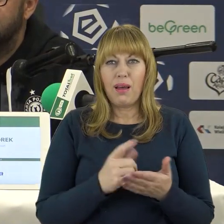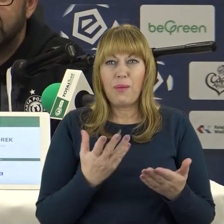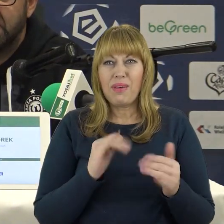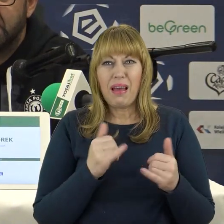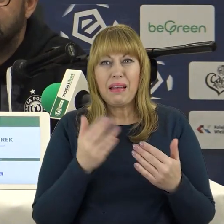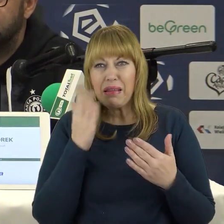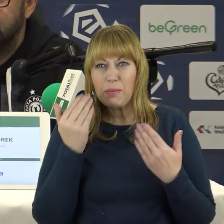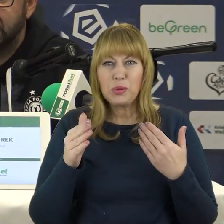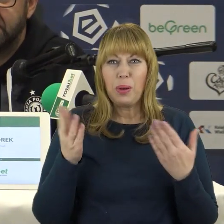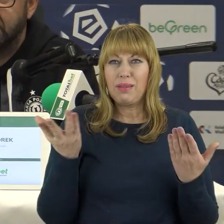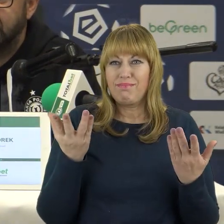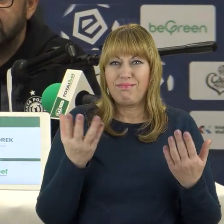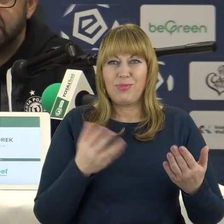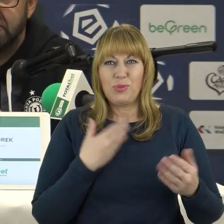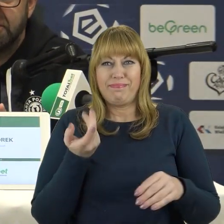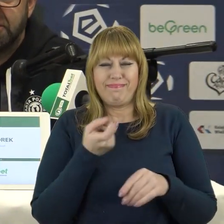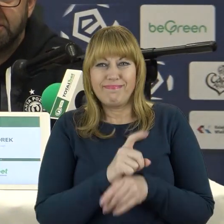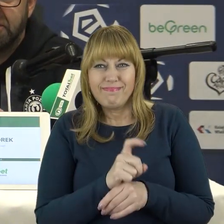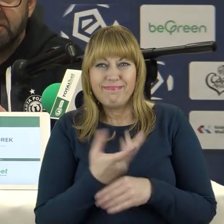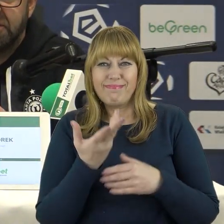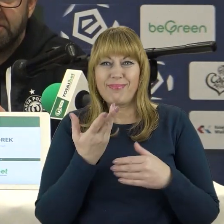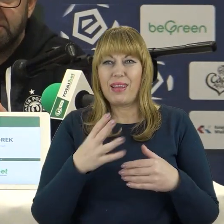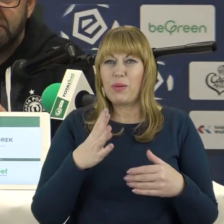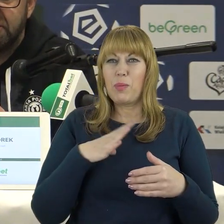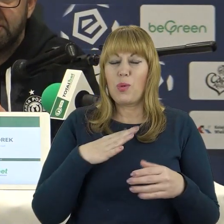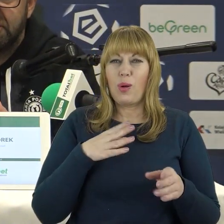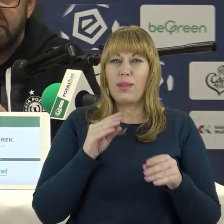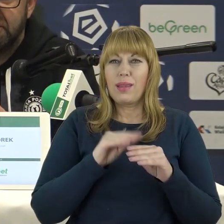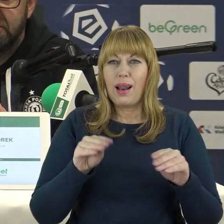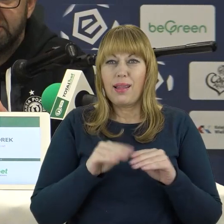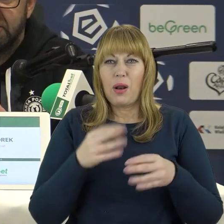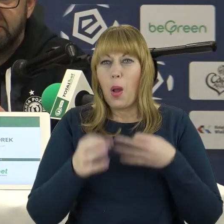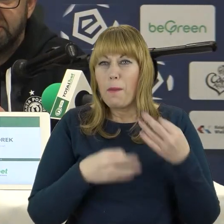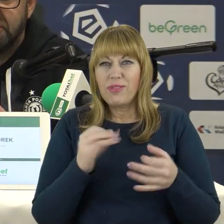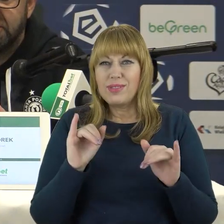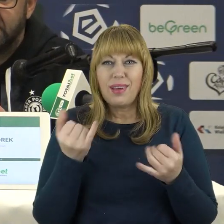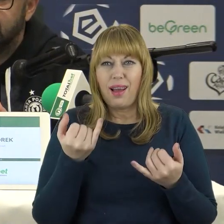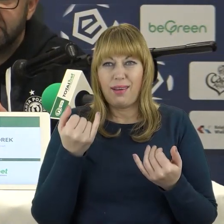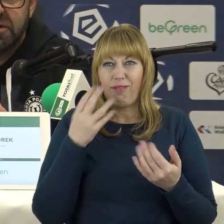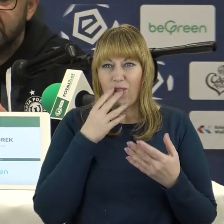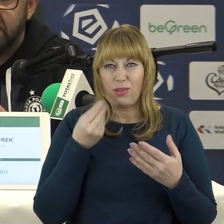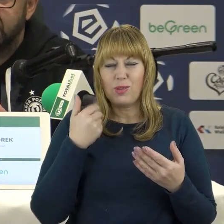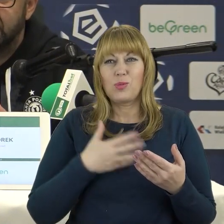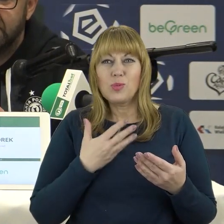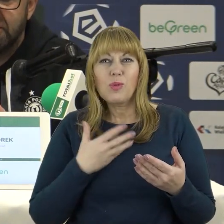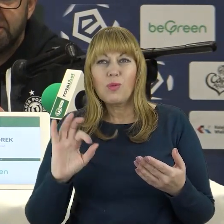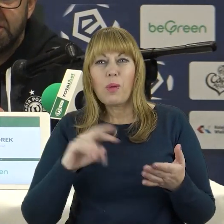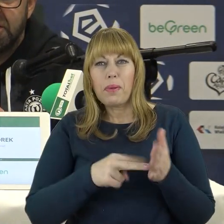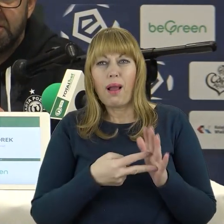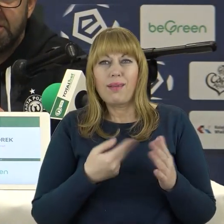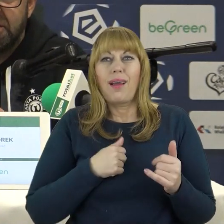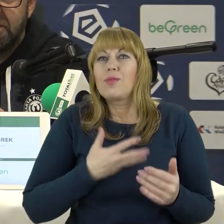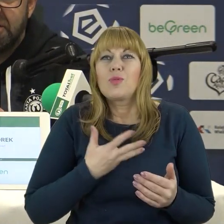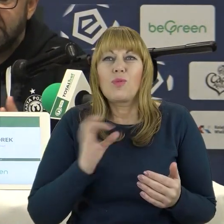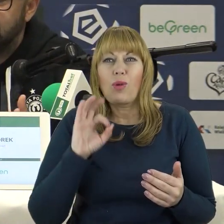Dekoncentracja. Są jakieś takie trenerskie opowieści tłumaczące to zdarzenie. Jaka jest pana na pracę?